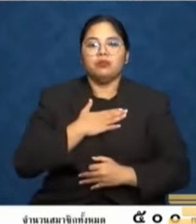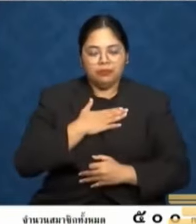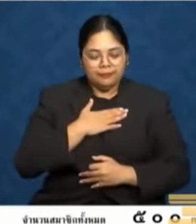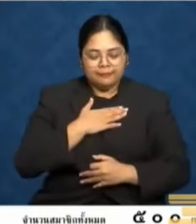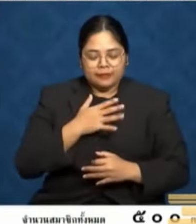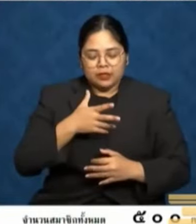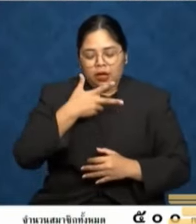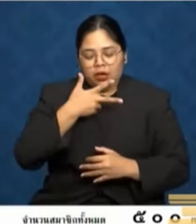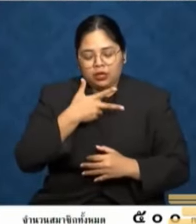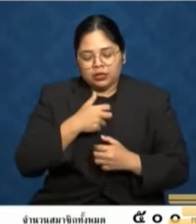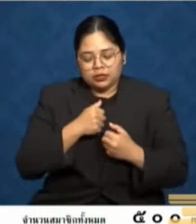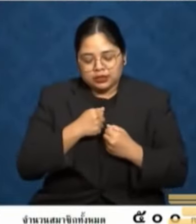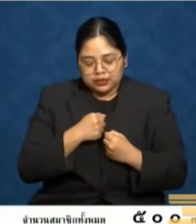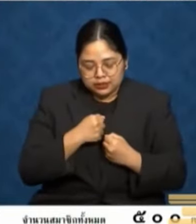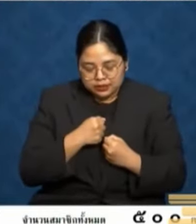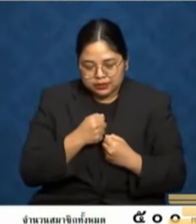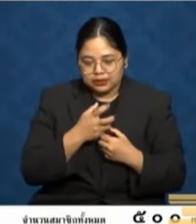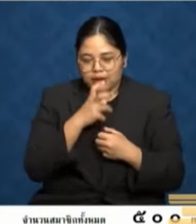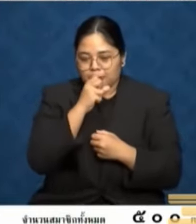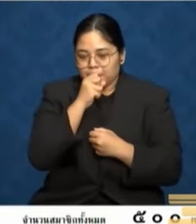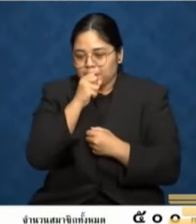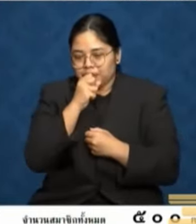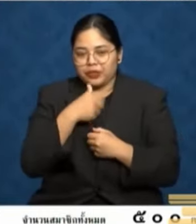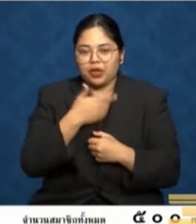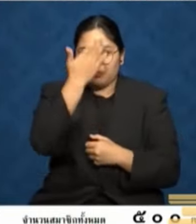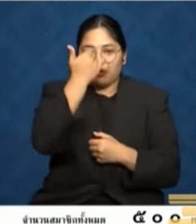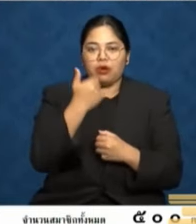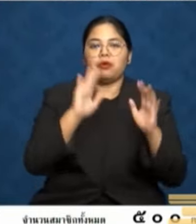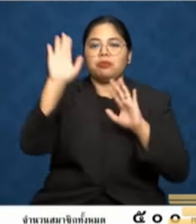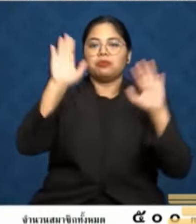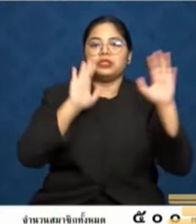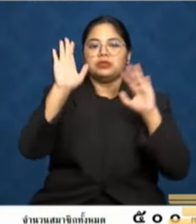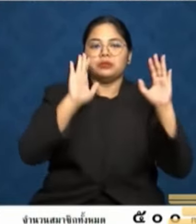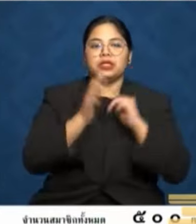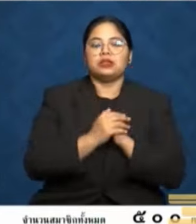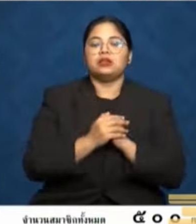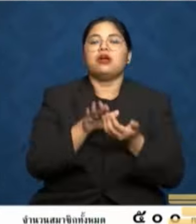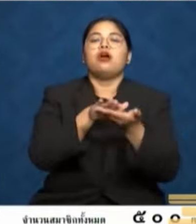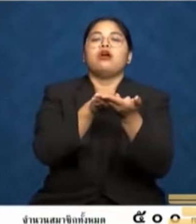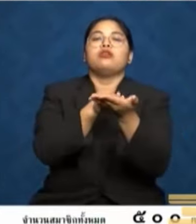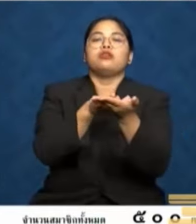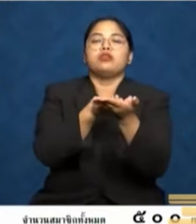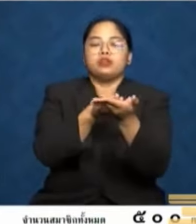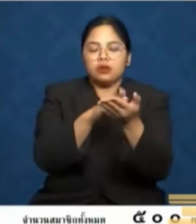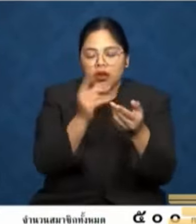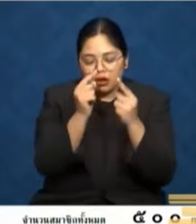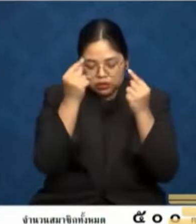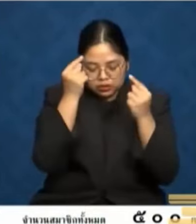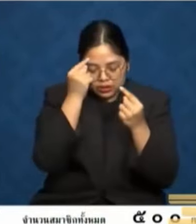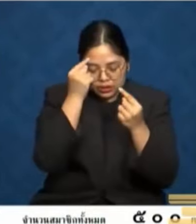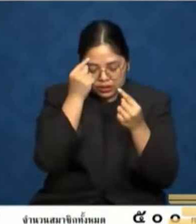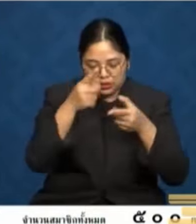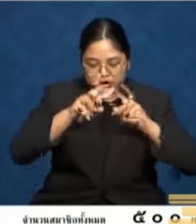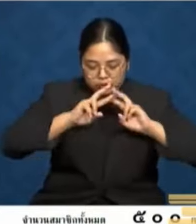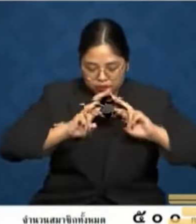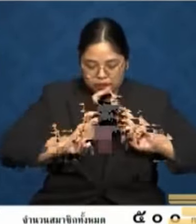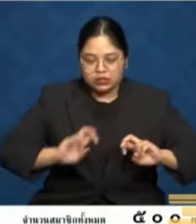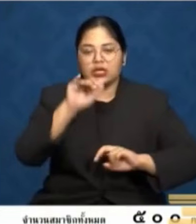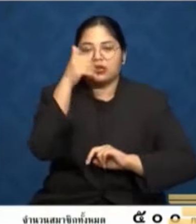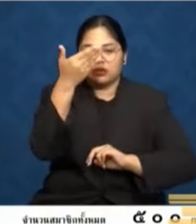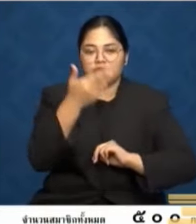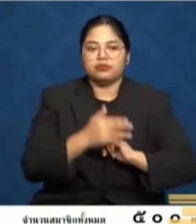อมขมก็ต้องกลืนเพราะว่าอยู่ฝ่ายประชาธิปไตยด้วยกันเดี๋ยวๆขอขออนุญาตวินิจฉัยก่อนนะครับก็